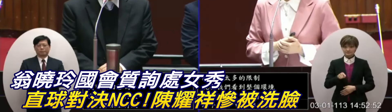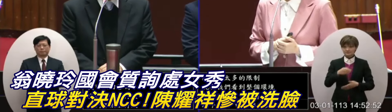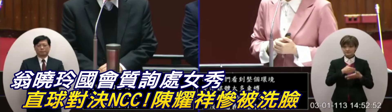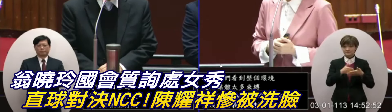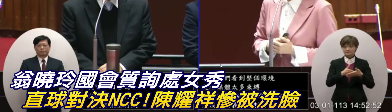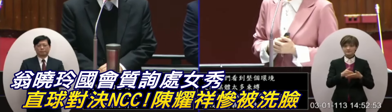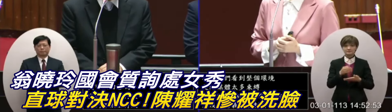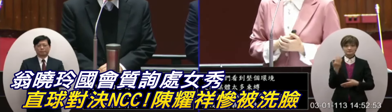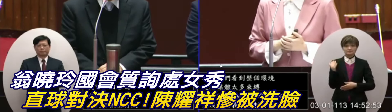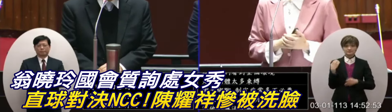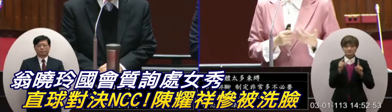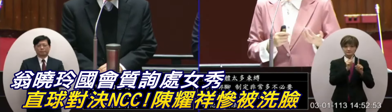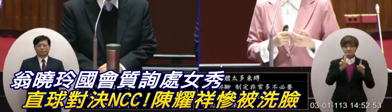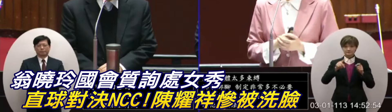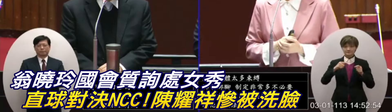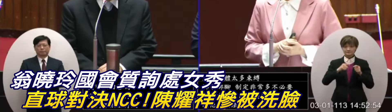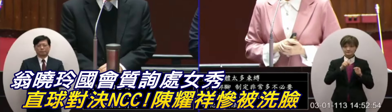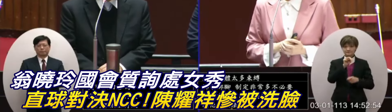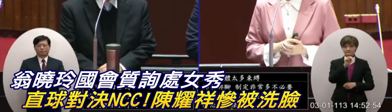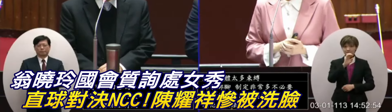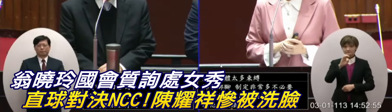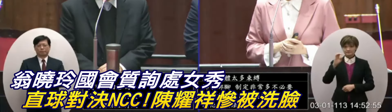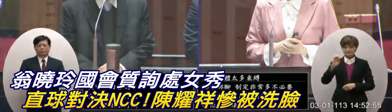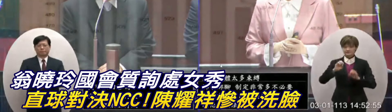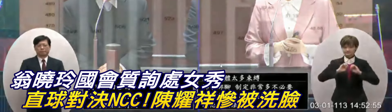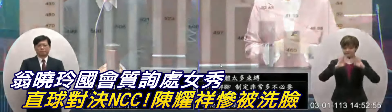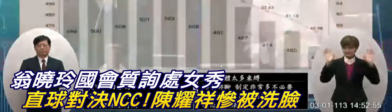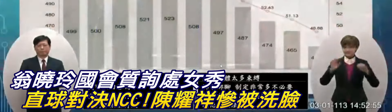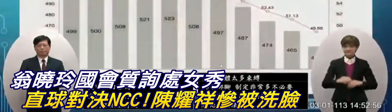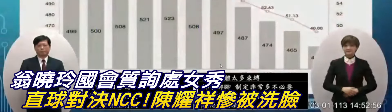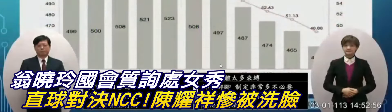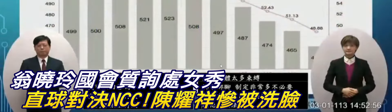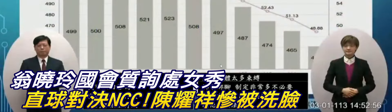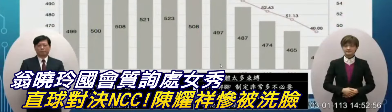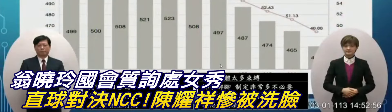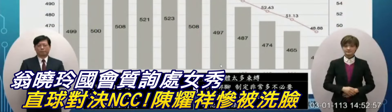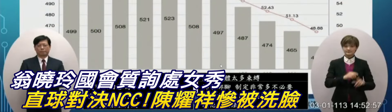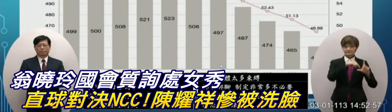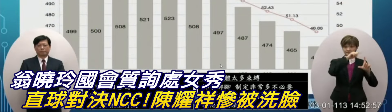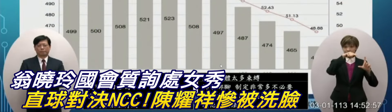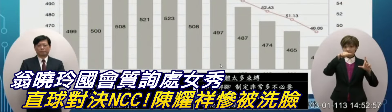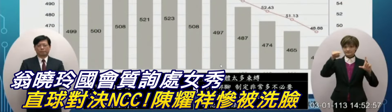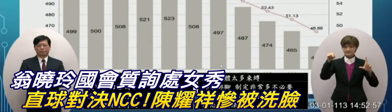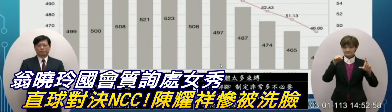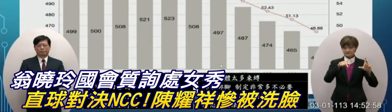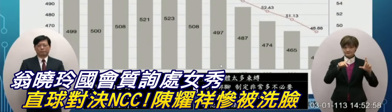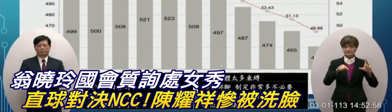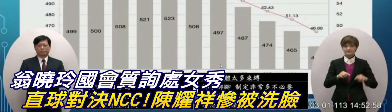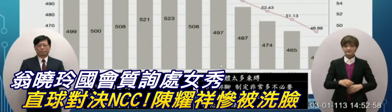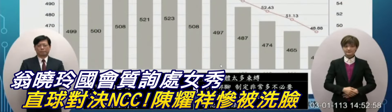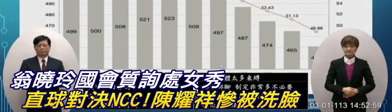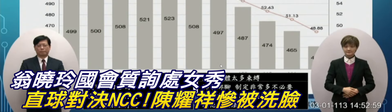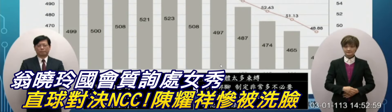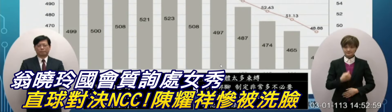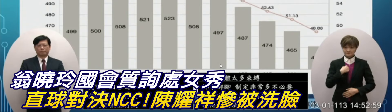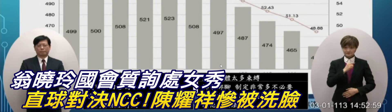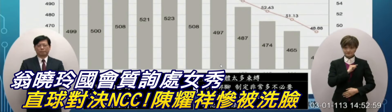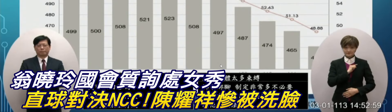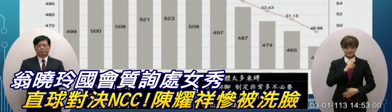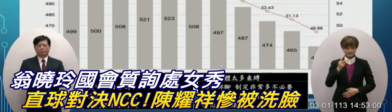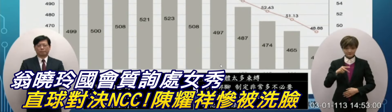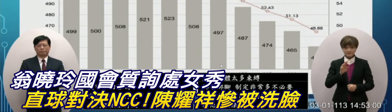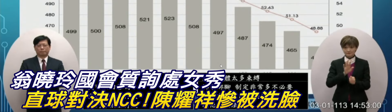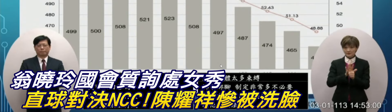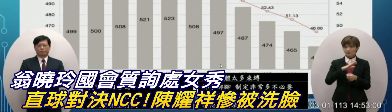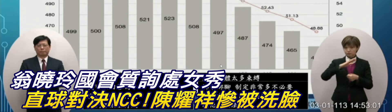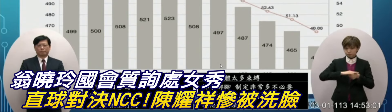在112年才刚公布的这个通讯传播事业的这个报告书里面所截取的。我自己呢又在帮你们